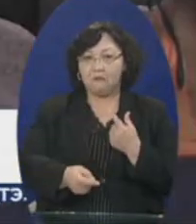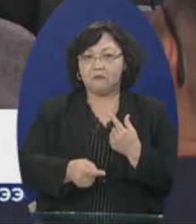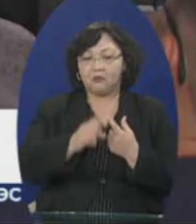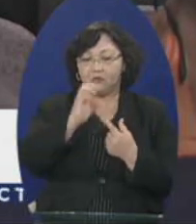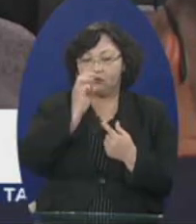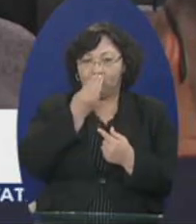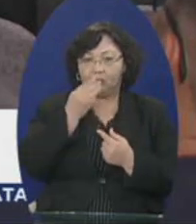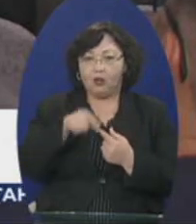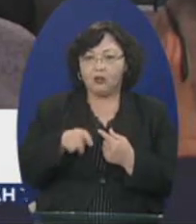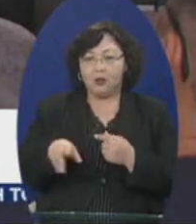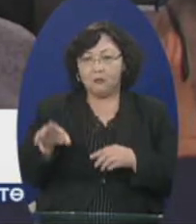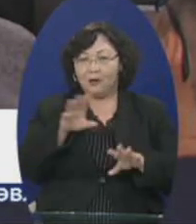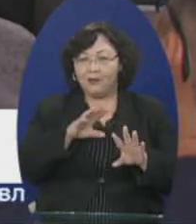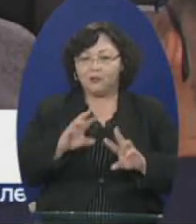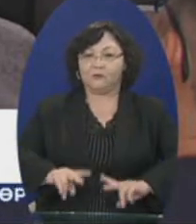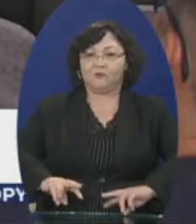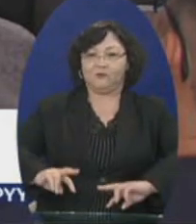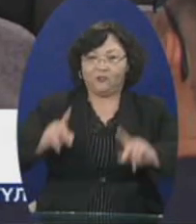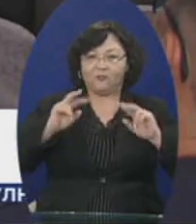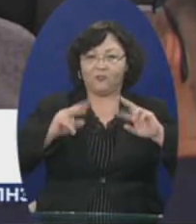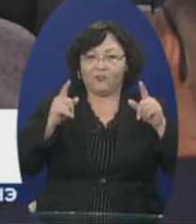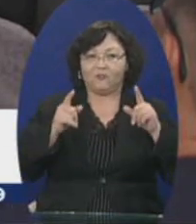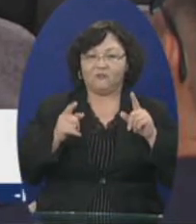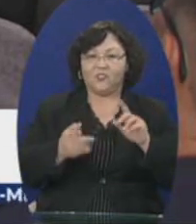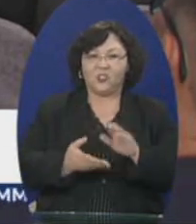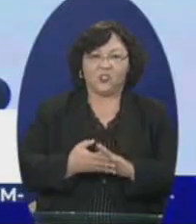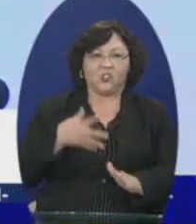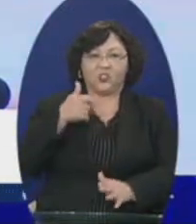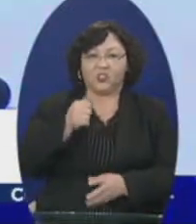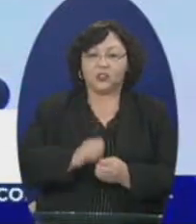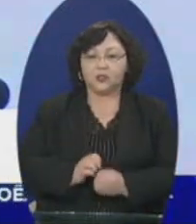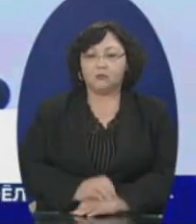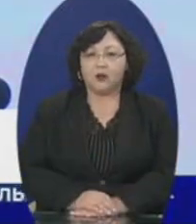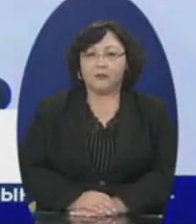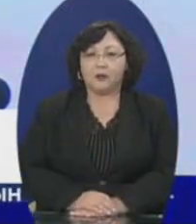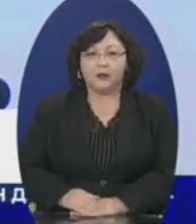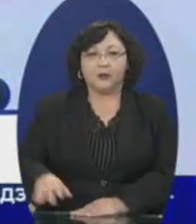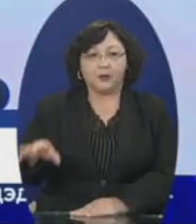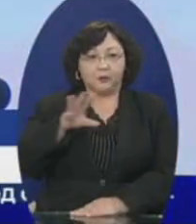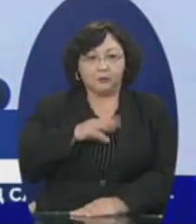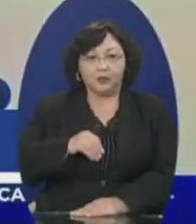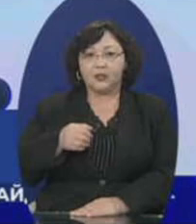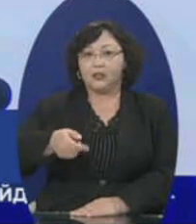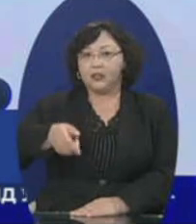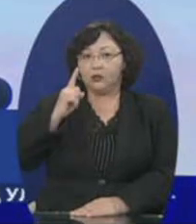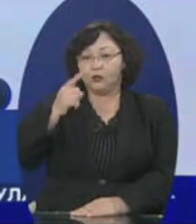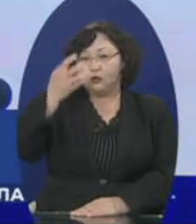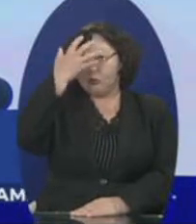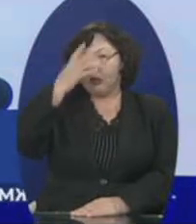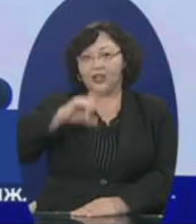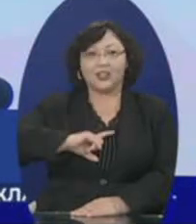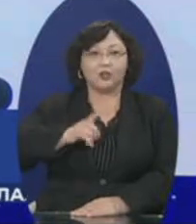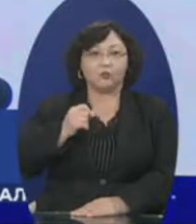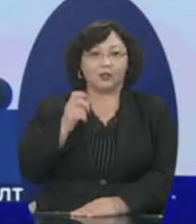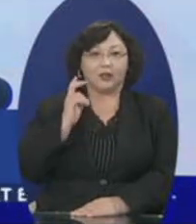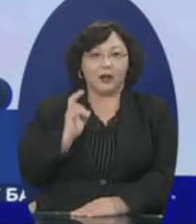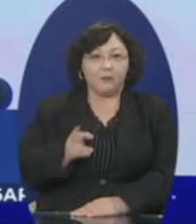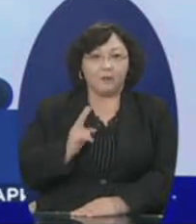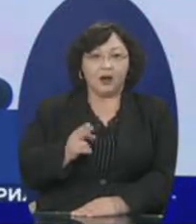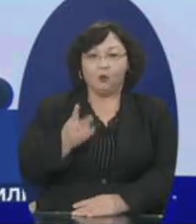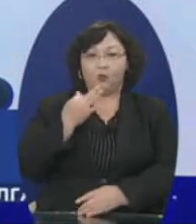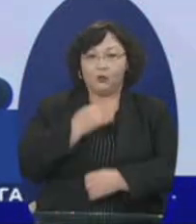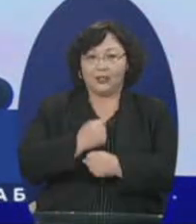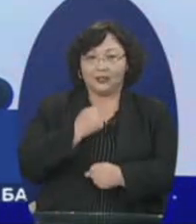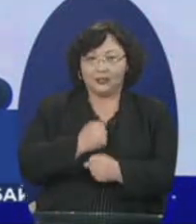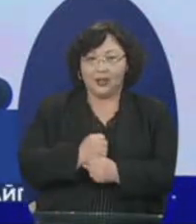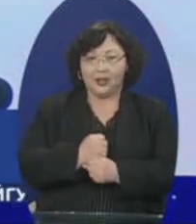нөхцөл байдлыг эрс өөрчлөлт алхам хийж байгааг хэллээ. За бид бол нэгдүгээр тийм төрийн өмчийн компаниудын үйл